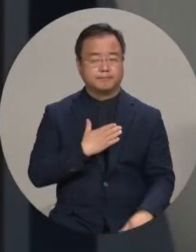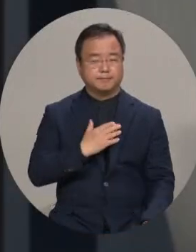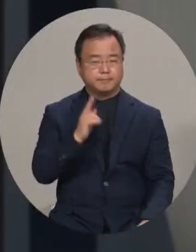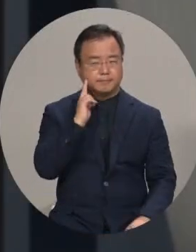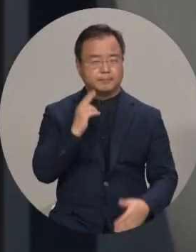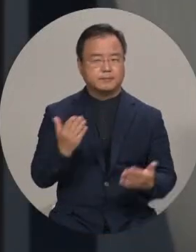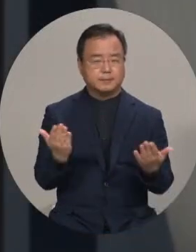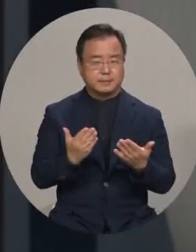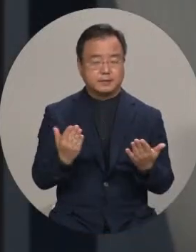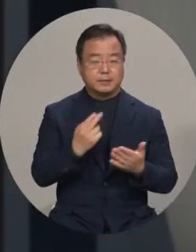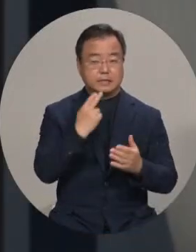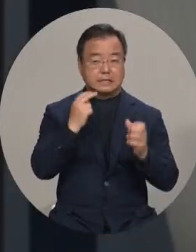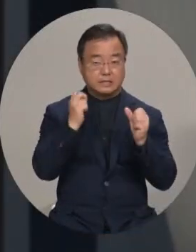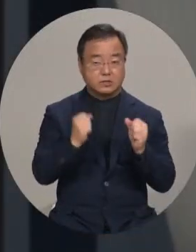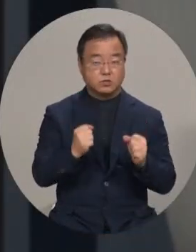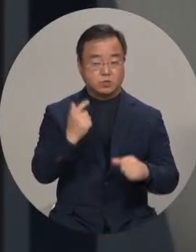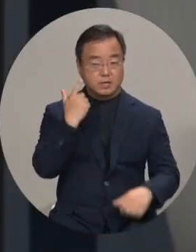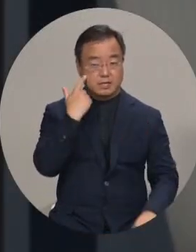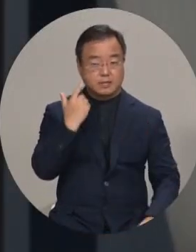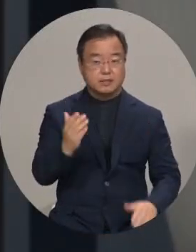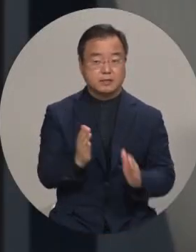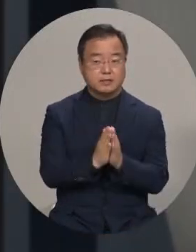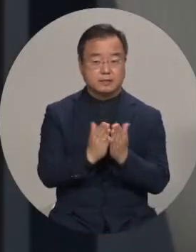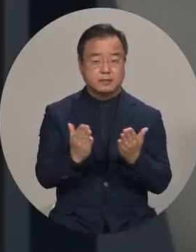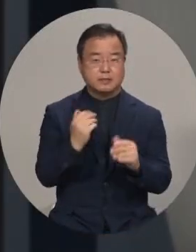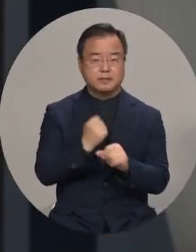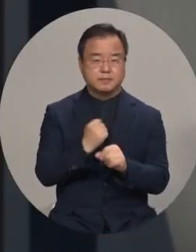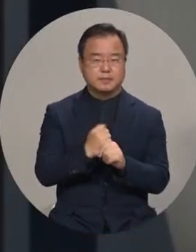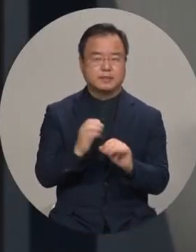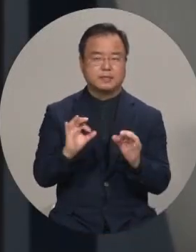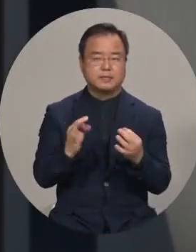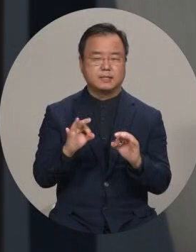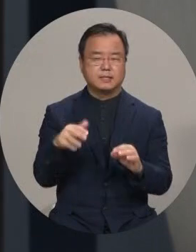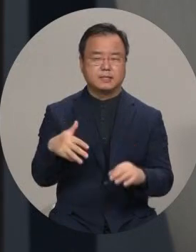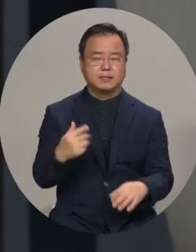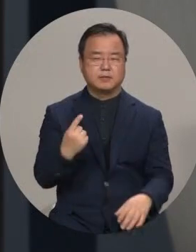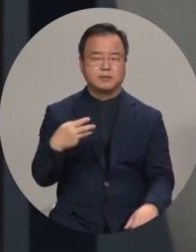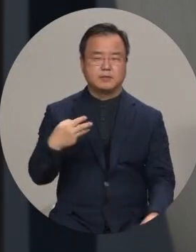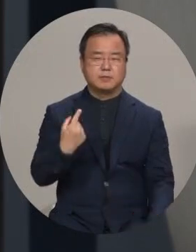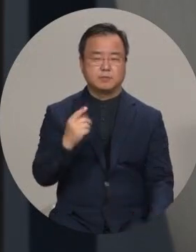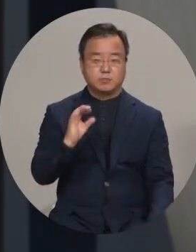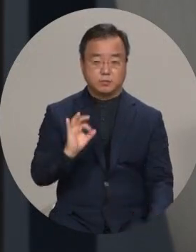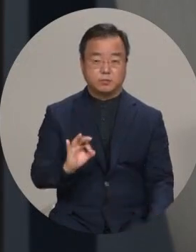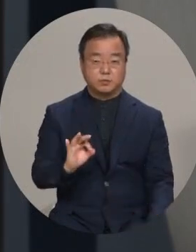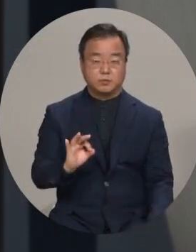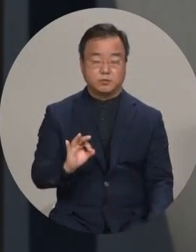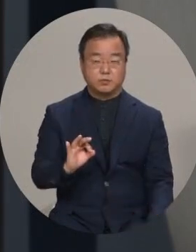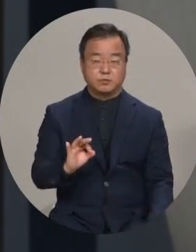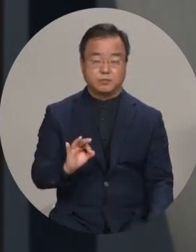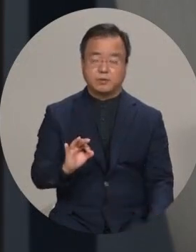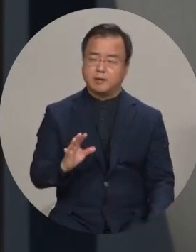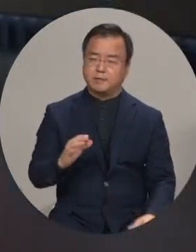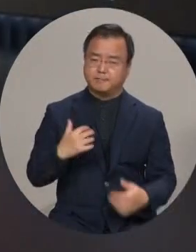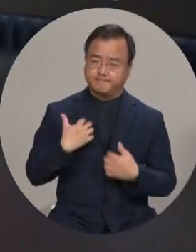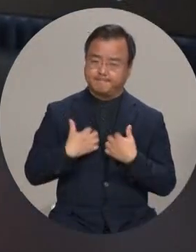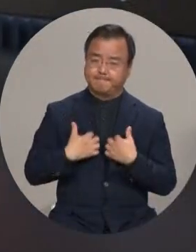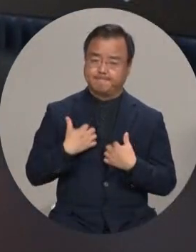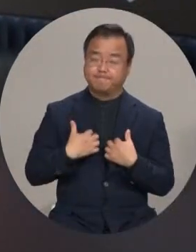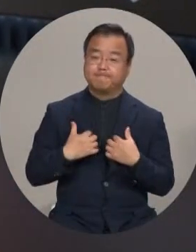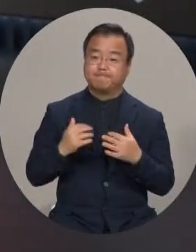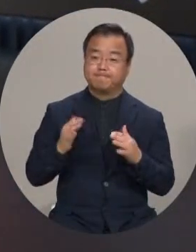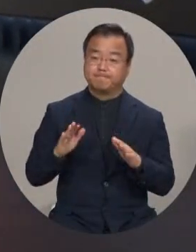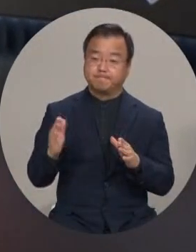생존자인 요라는 책을 출간하게 된 착각 김초롱입니다네 반갑습니다 바로 그날 그